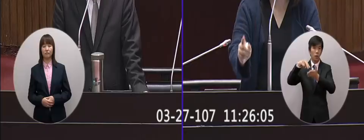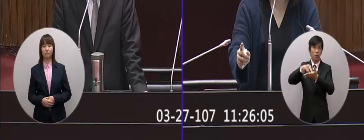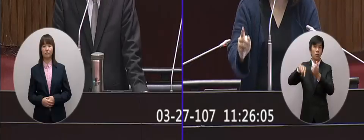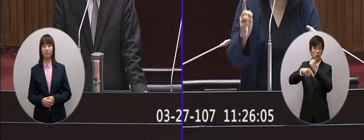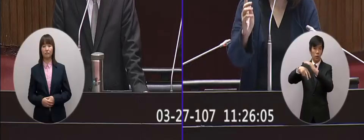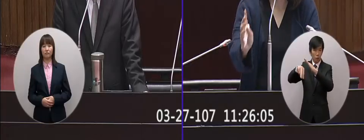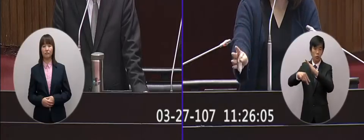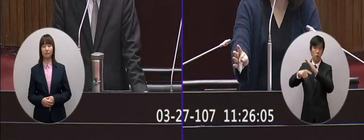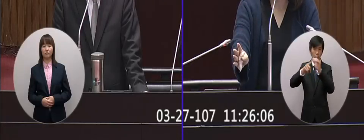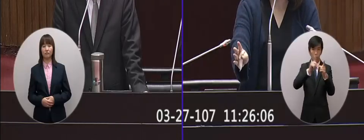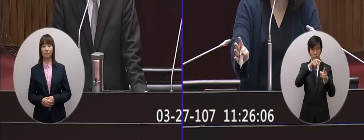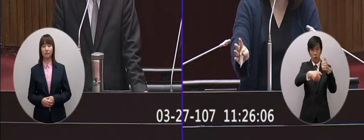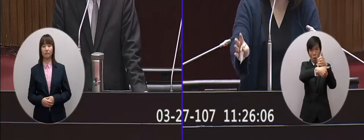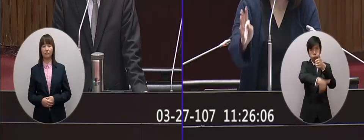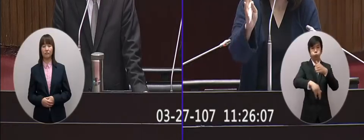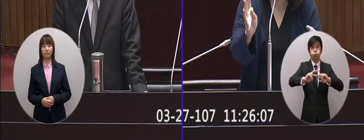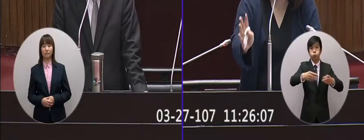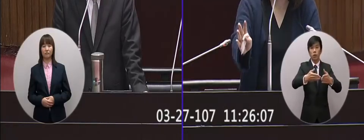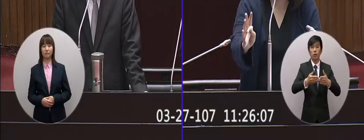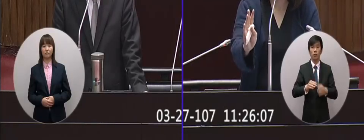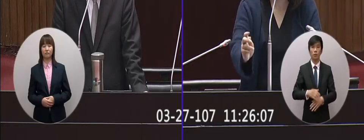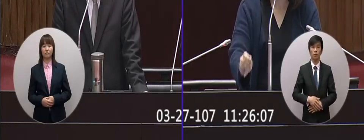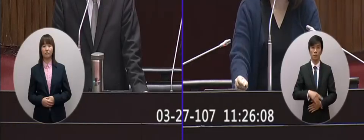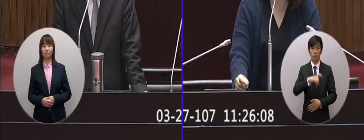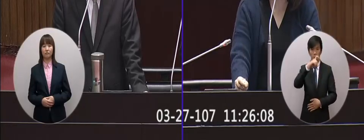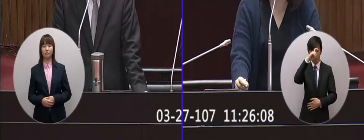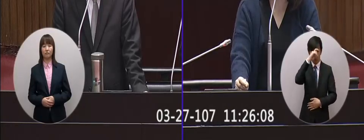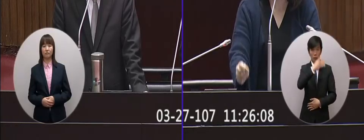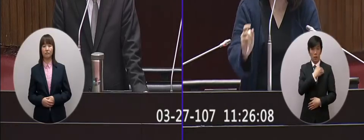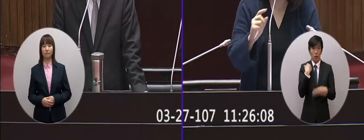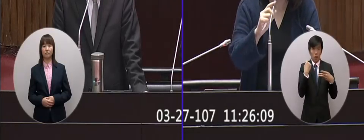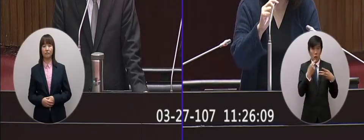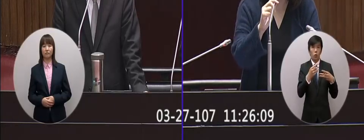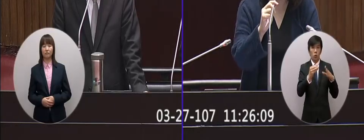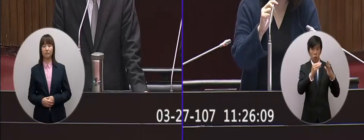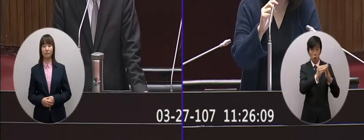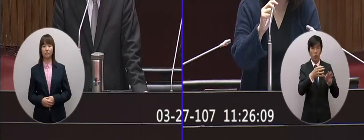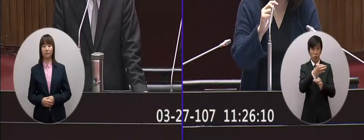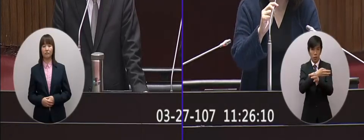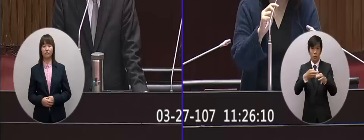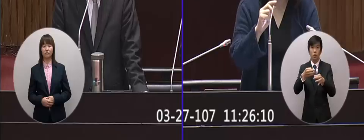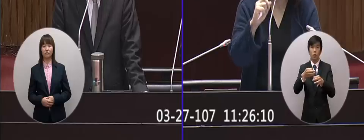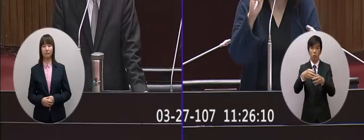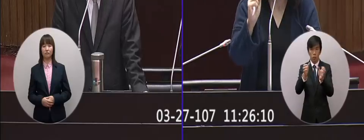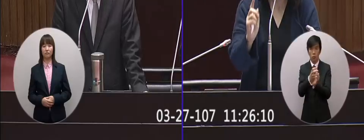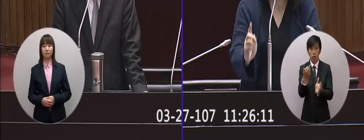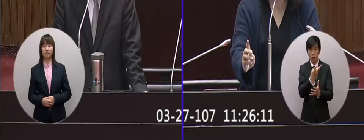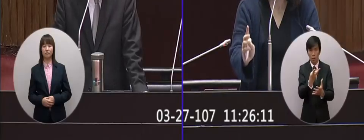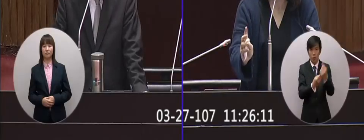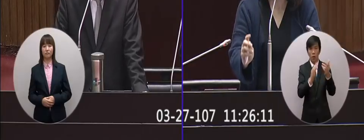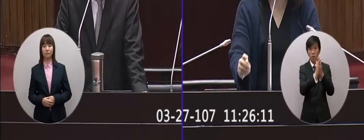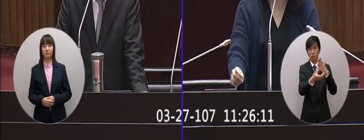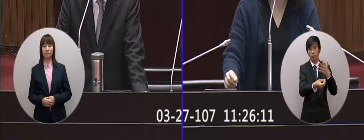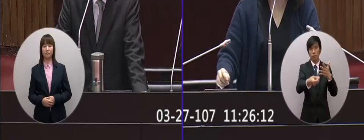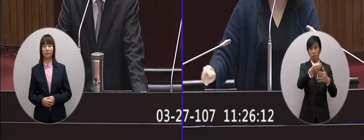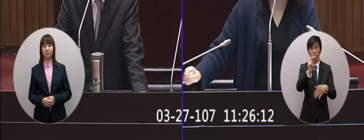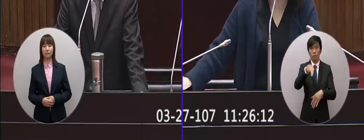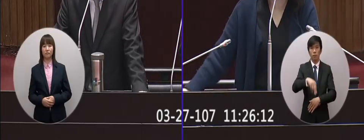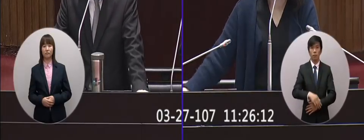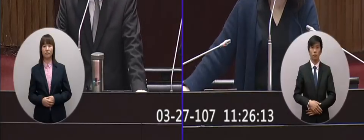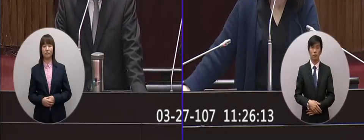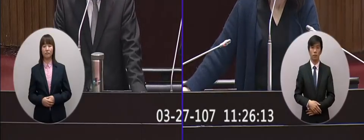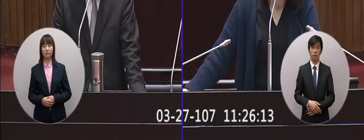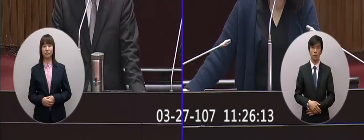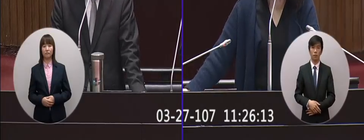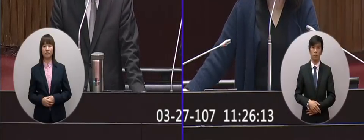好，要将能源局然后呢经济部合并去做升格。好，我们要寄送到立法院的同